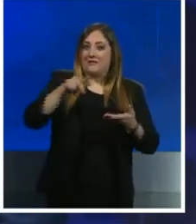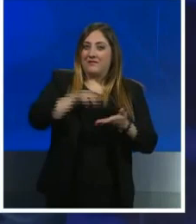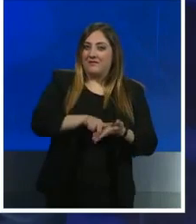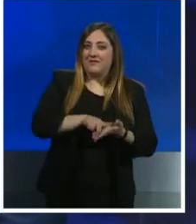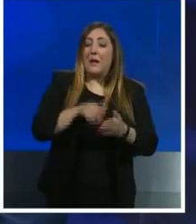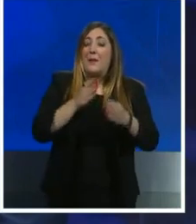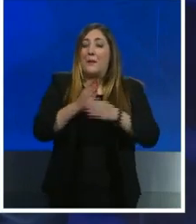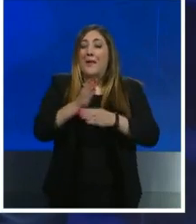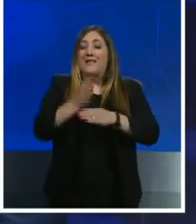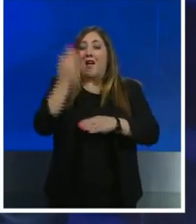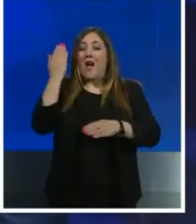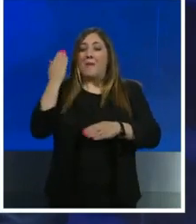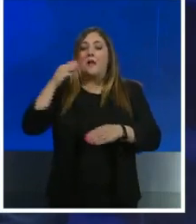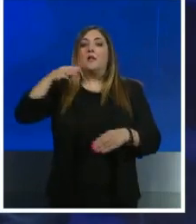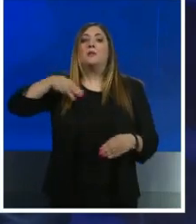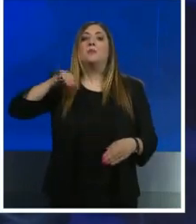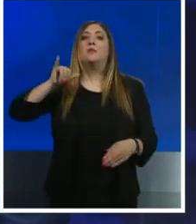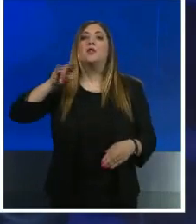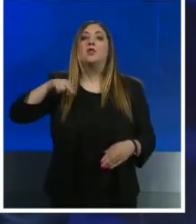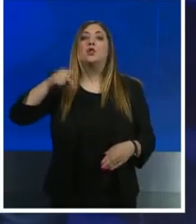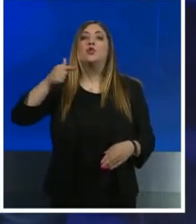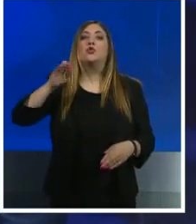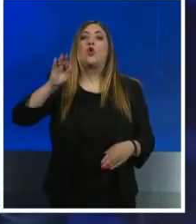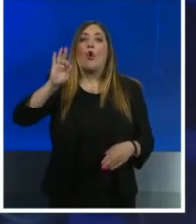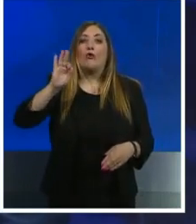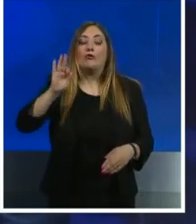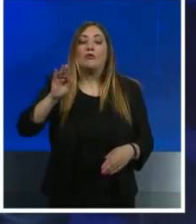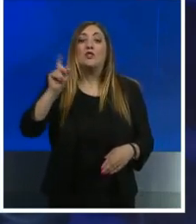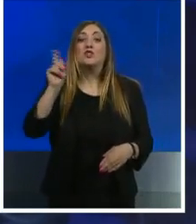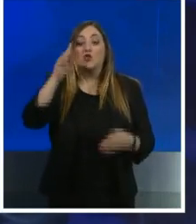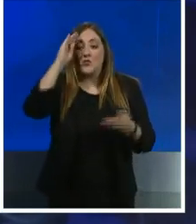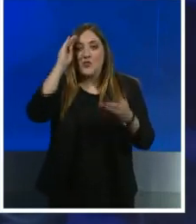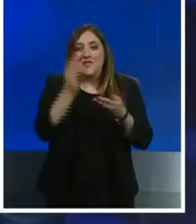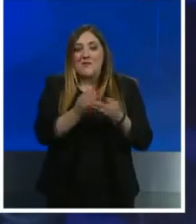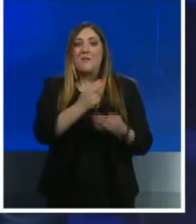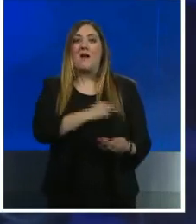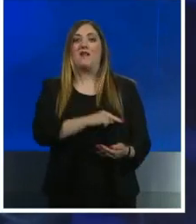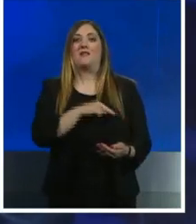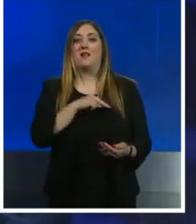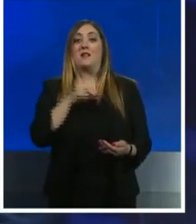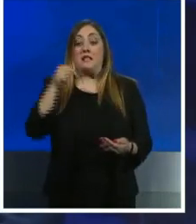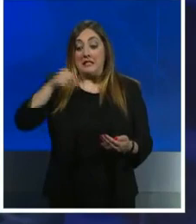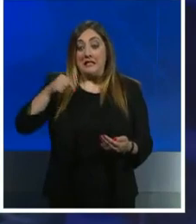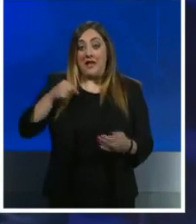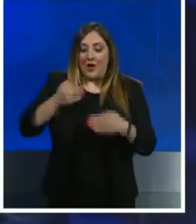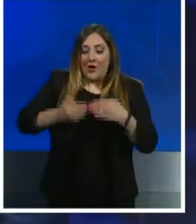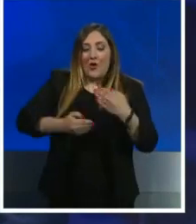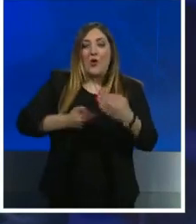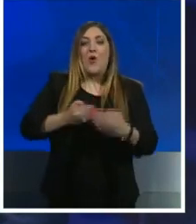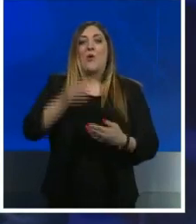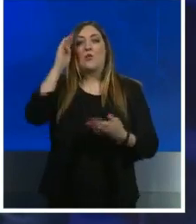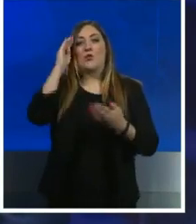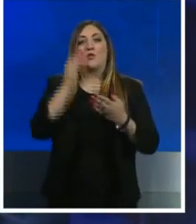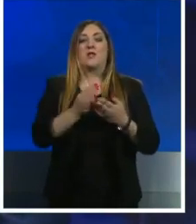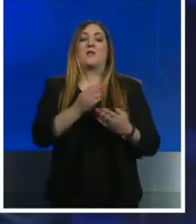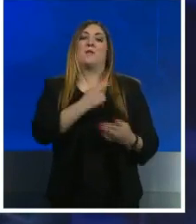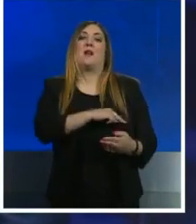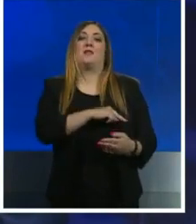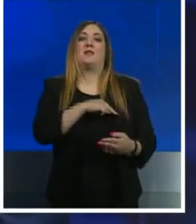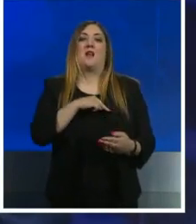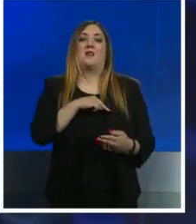Mintov, li qatt ma bidlu, kien li jista' gwaldja dan il-pajjiż. Għala, għax il-loġika tajt, 500 sen ilu Malta kienet